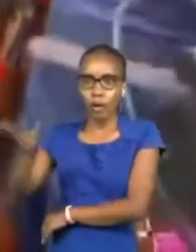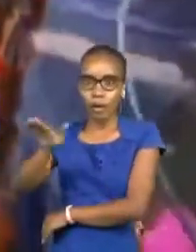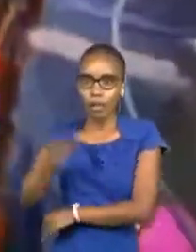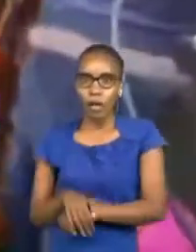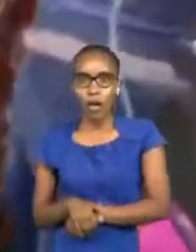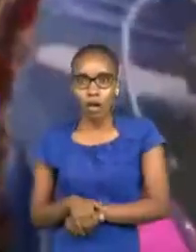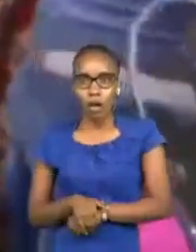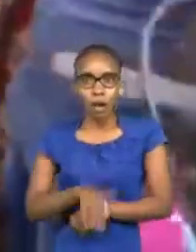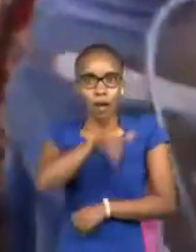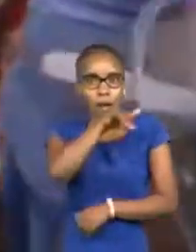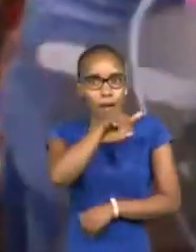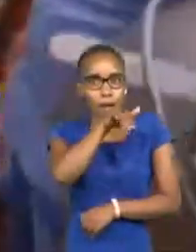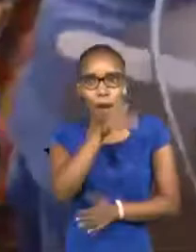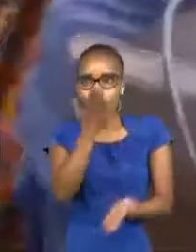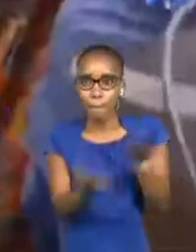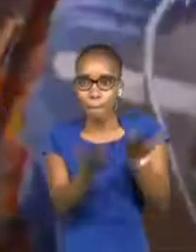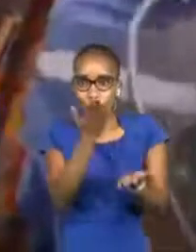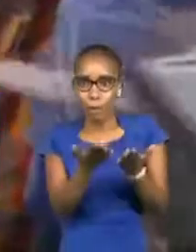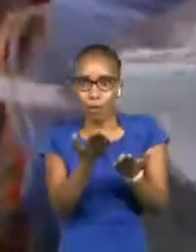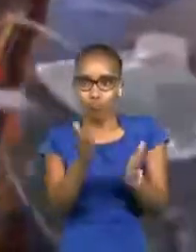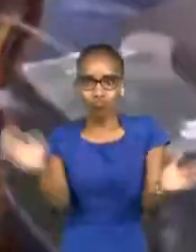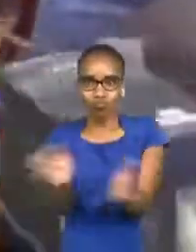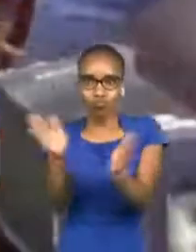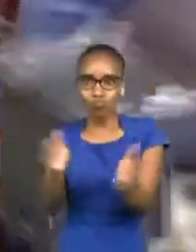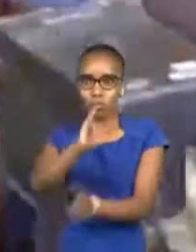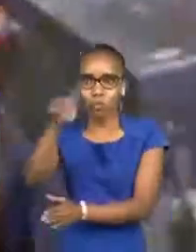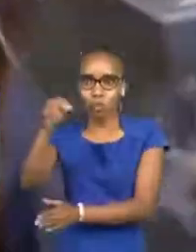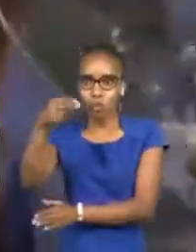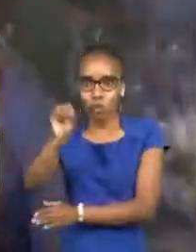also claims Raila could be strategically grooming Joho to be his deputy